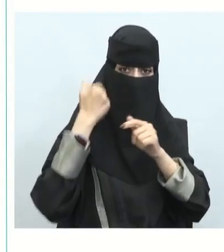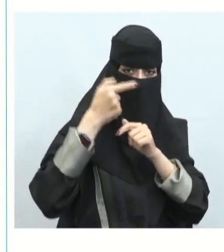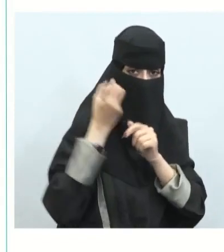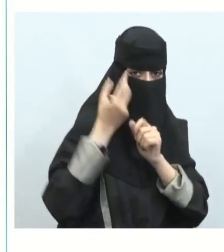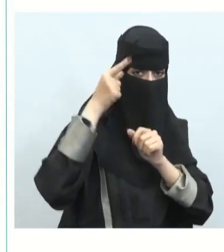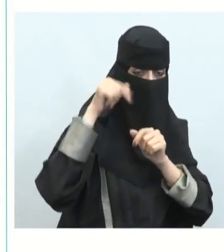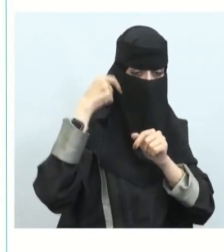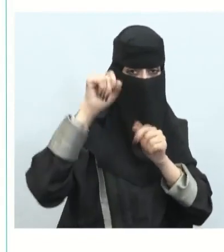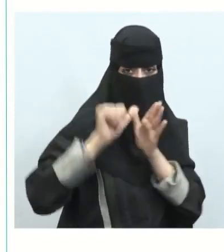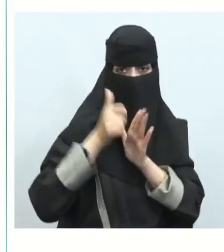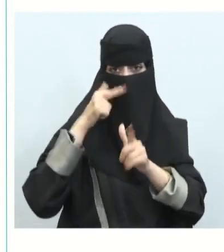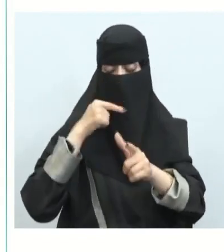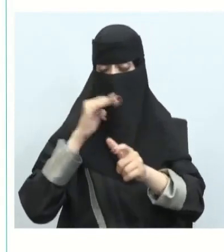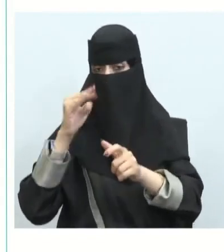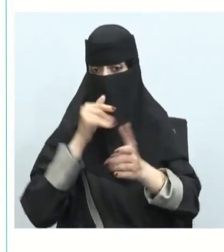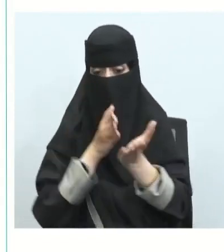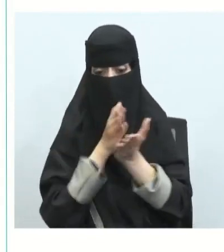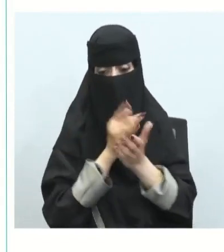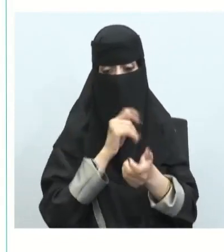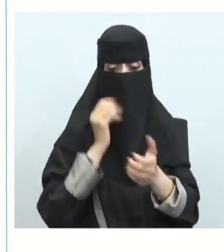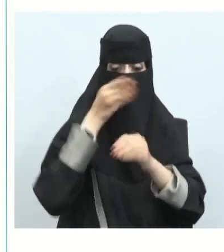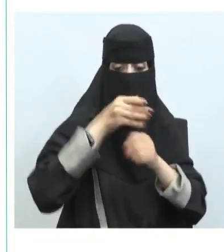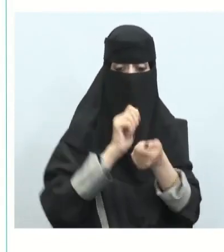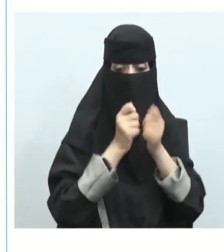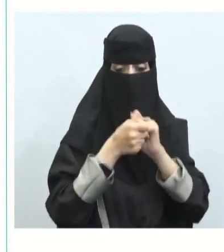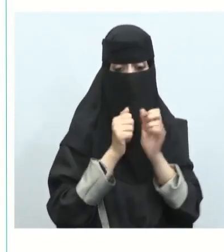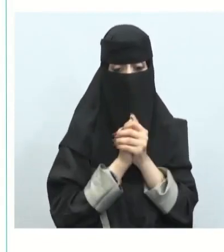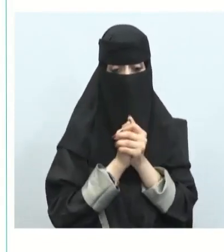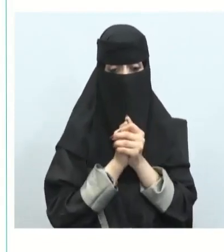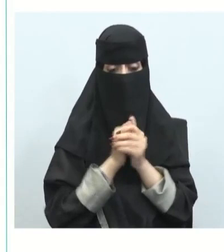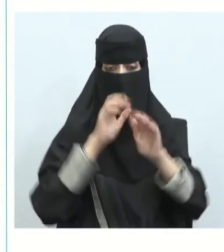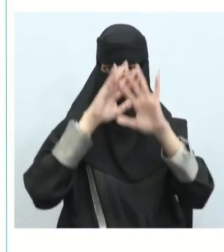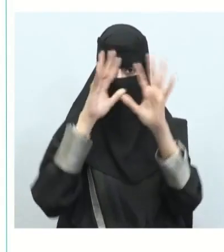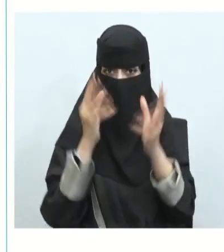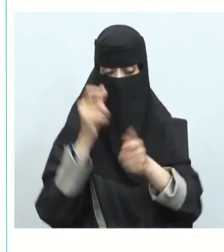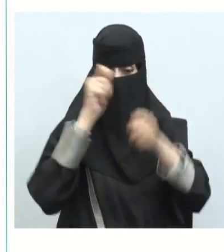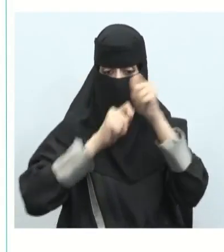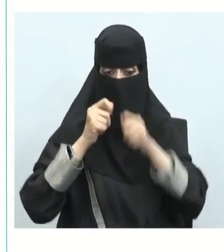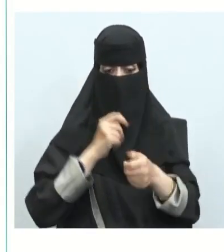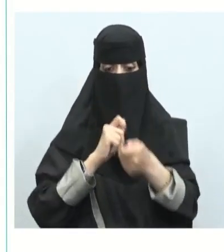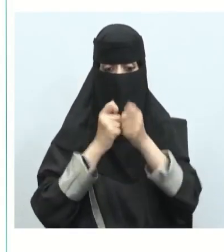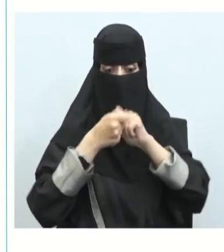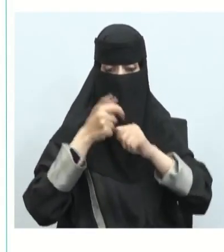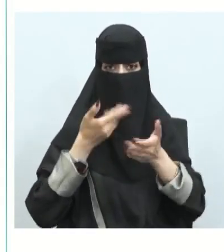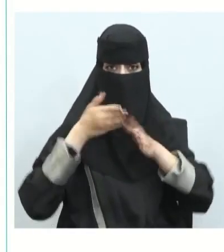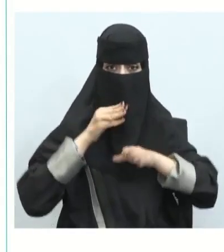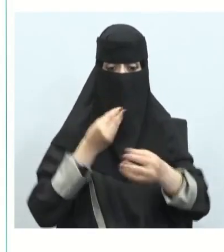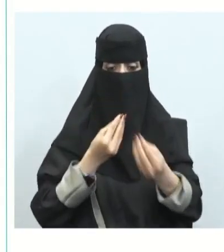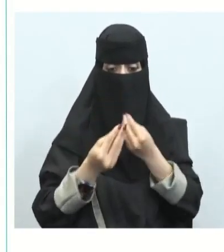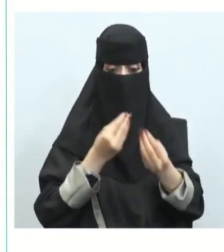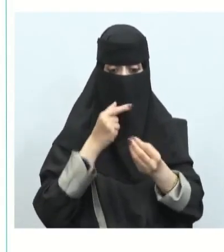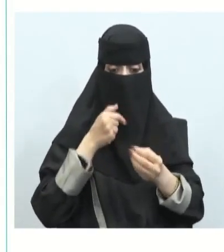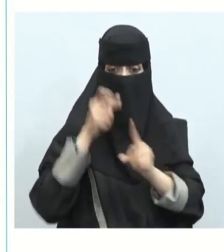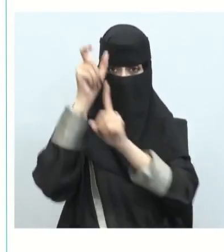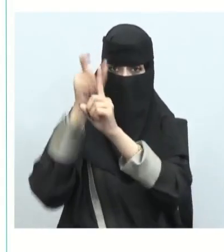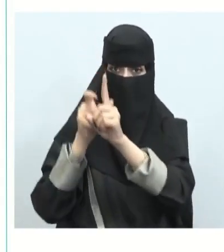لحلول فعاله وطرائق لادخال التغييرات تشمل عمليه التغيير اكثر فعاليه الافراد المعنين بجمع المعلومات